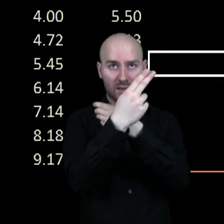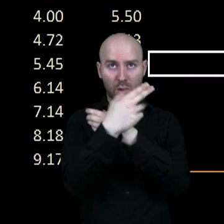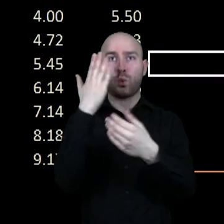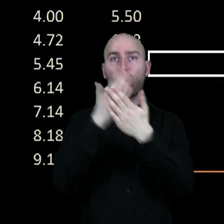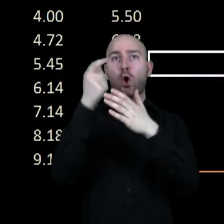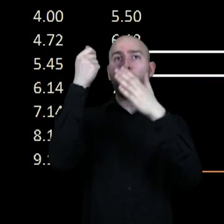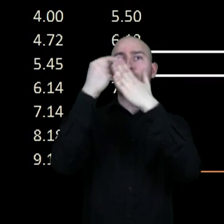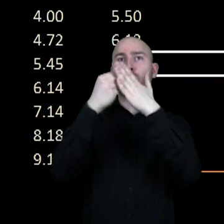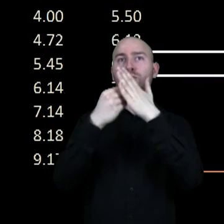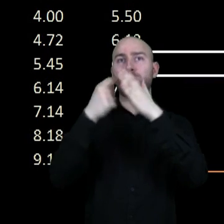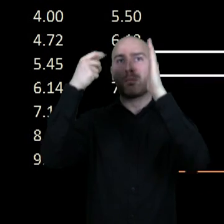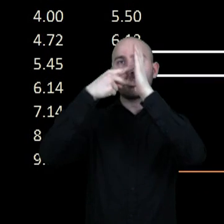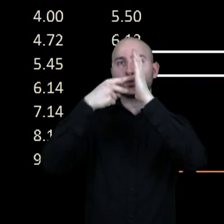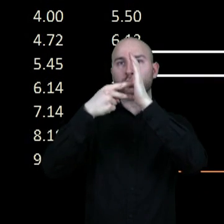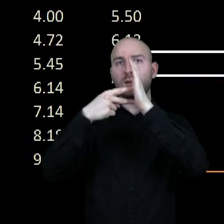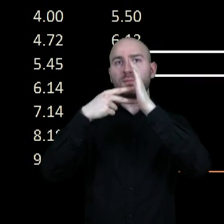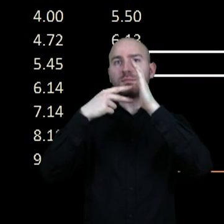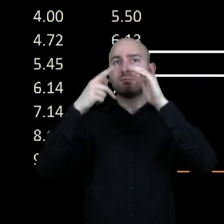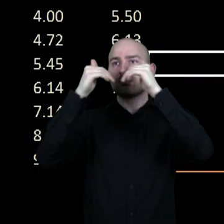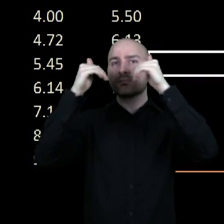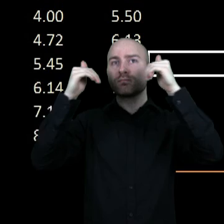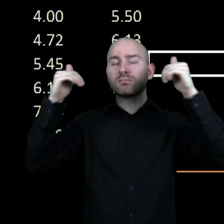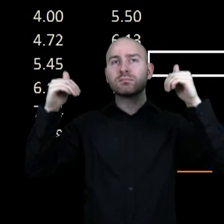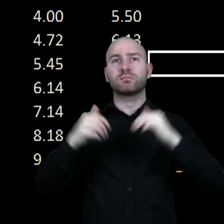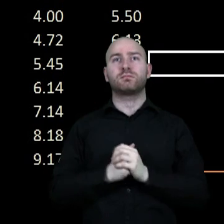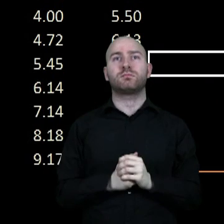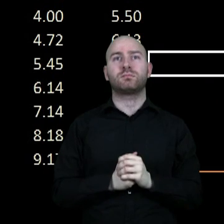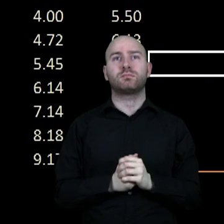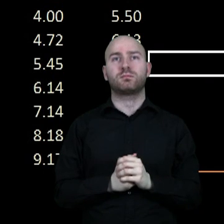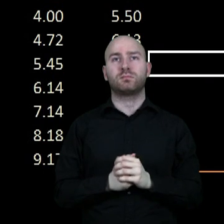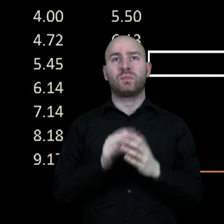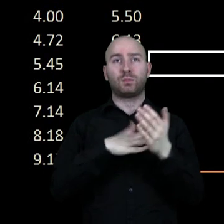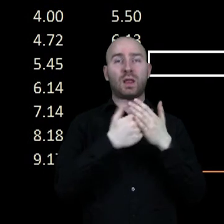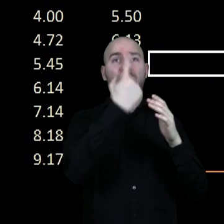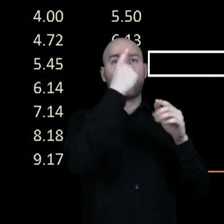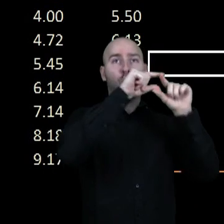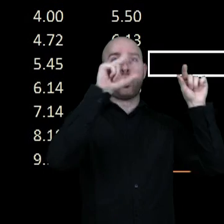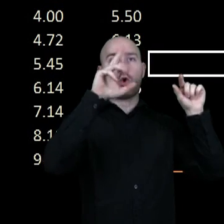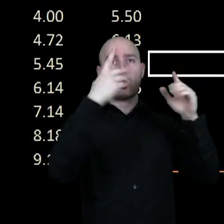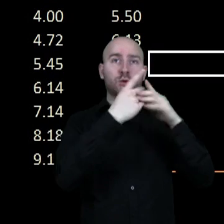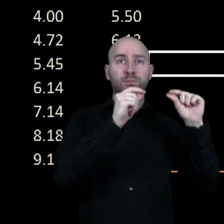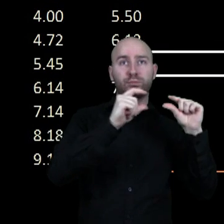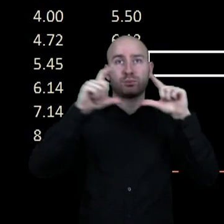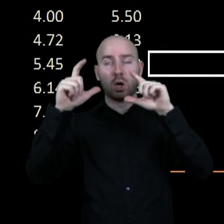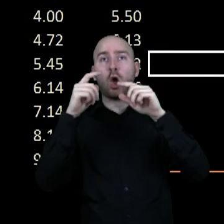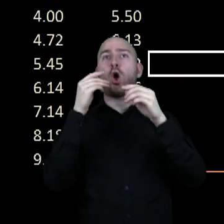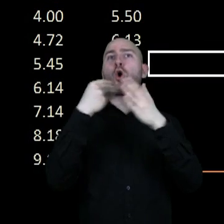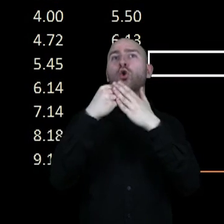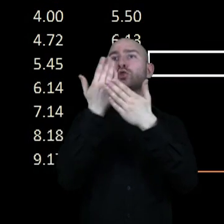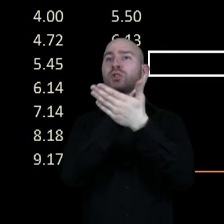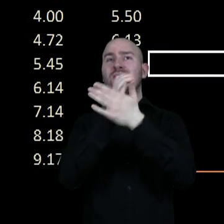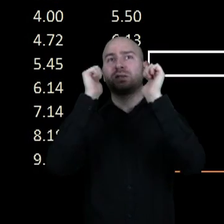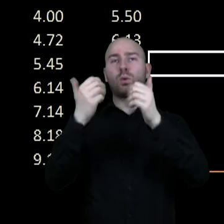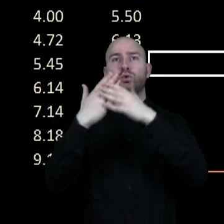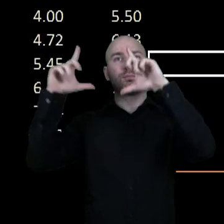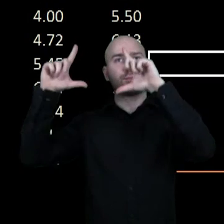dwóch lub trzech programistów, koszty stałe ładnie się rozłożą. Mimo że średnie koszty zmienne wzrosną, to średnie koszty